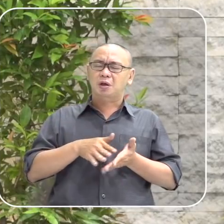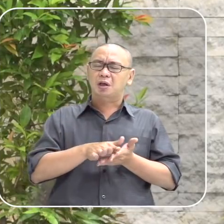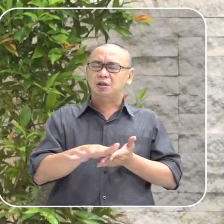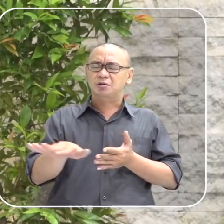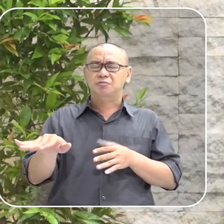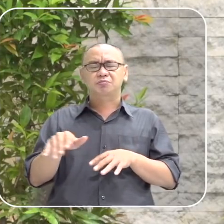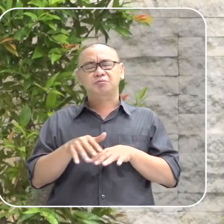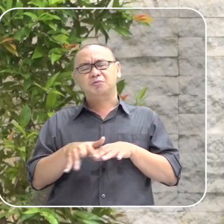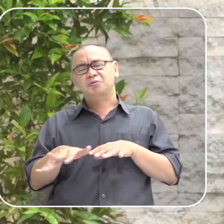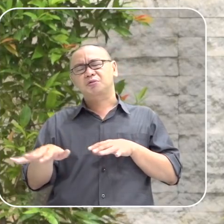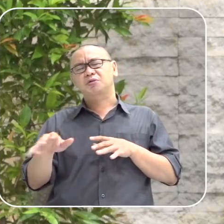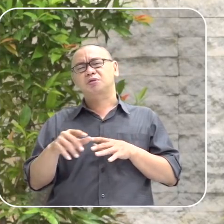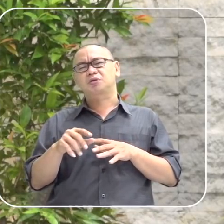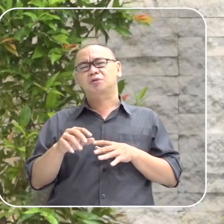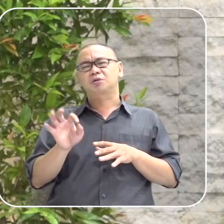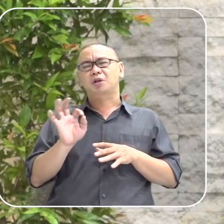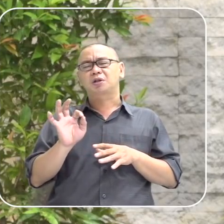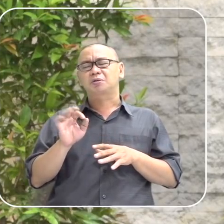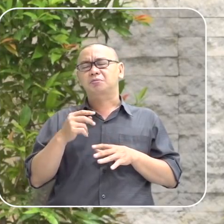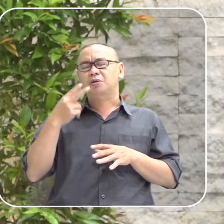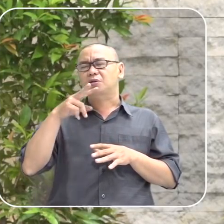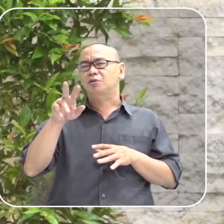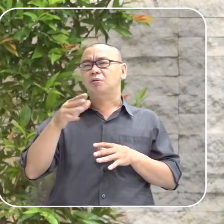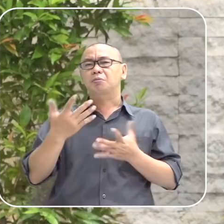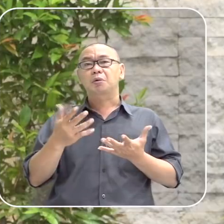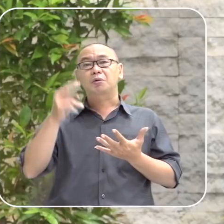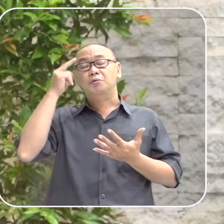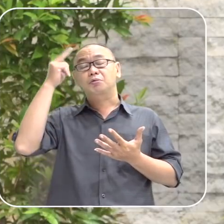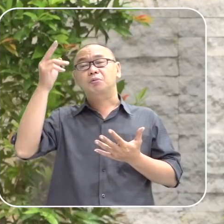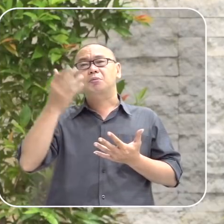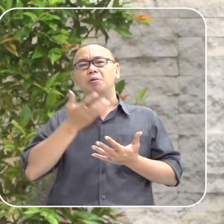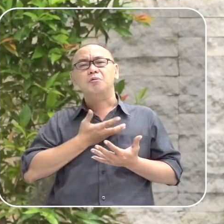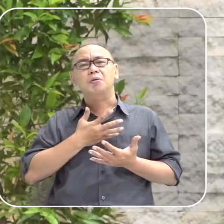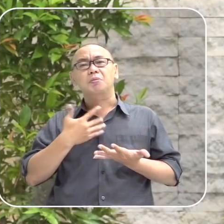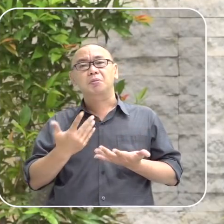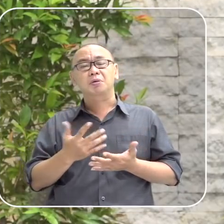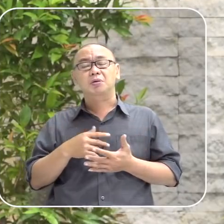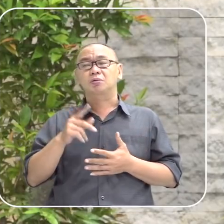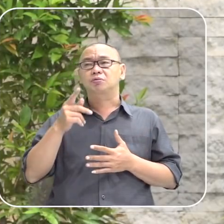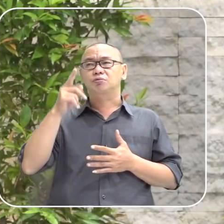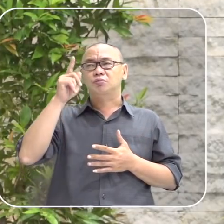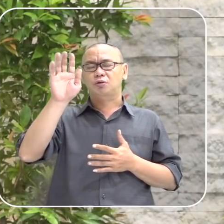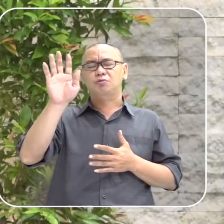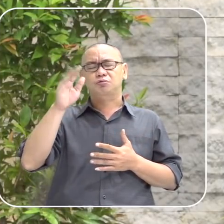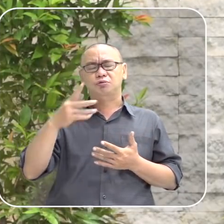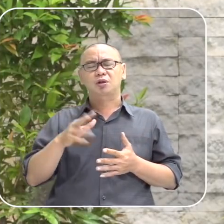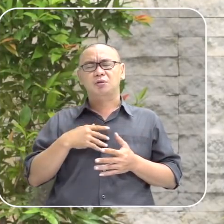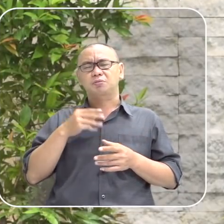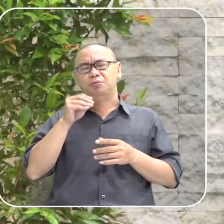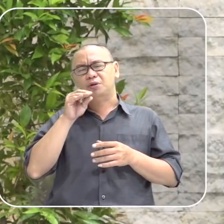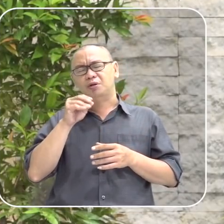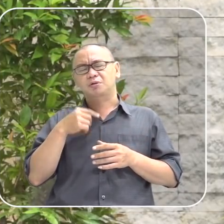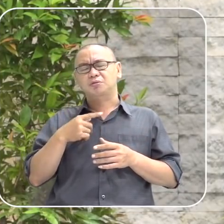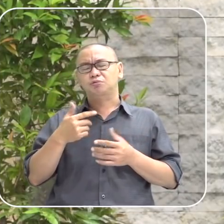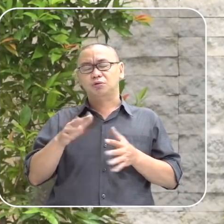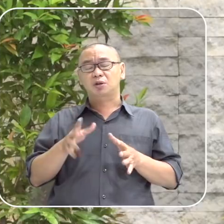kami perhatikan apa yang Tuhan maui. Padahal sesungguhnya Engkau telah berbicara kepada kami, telah mempersiapkan banyak